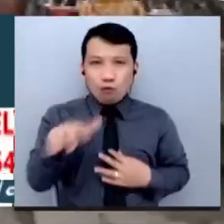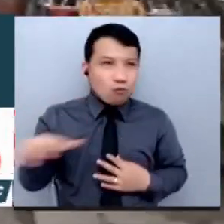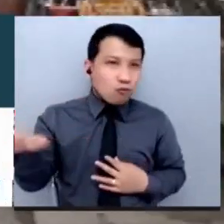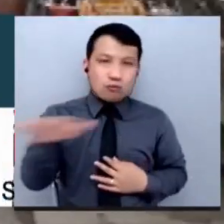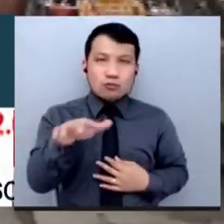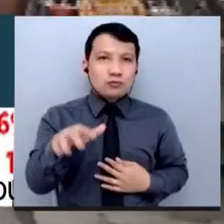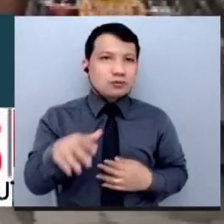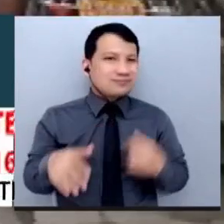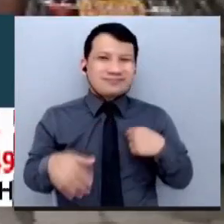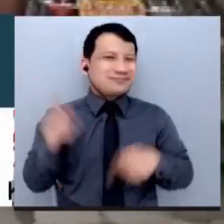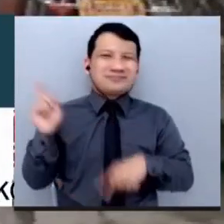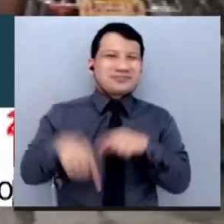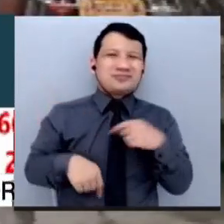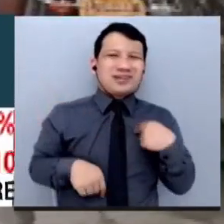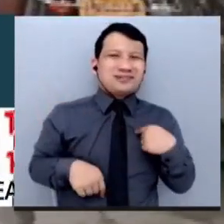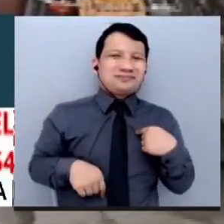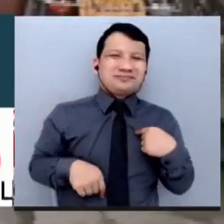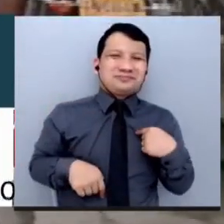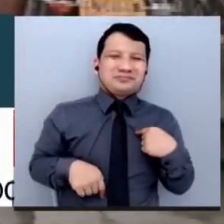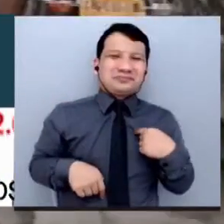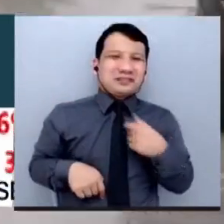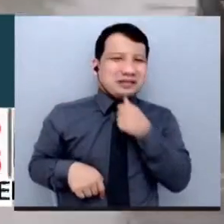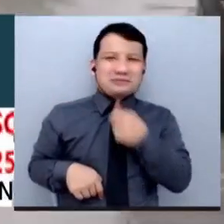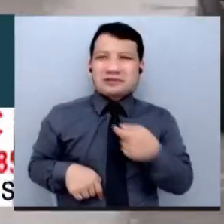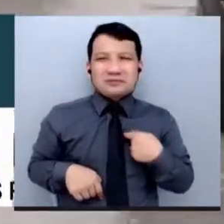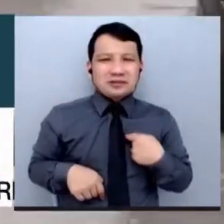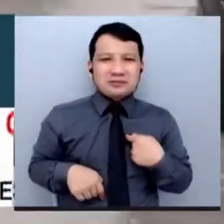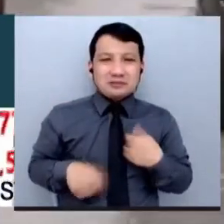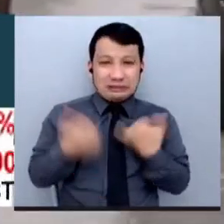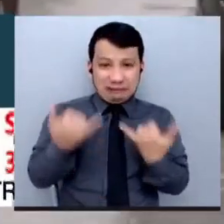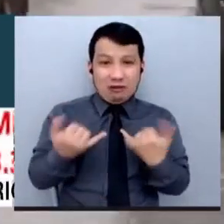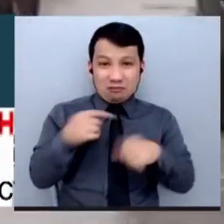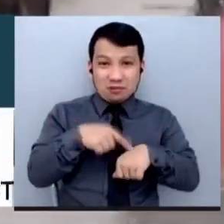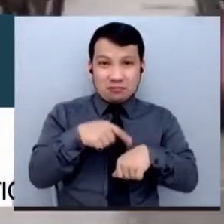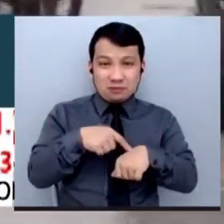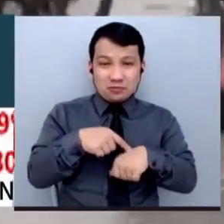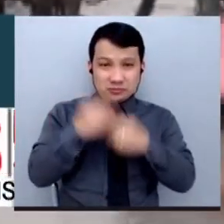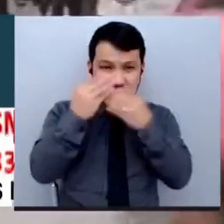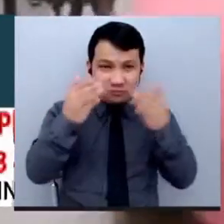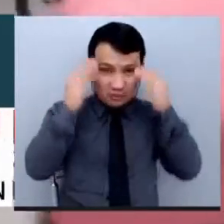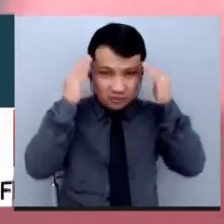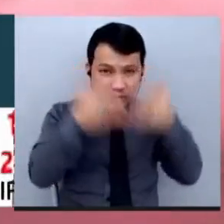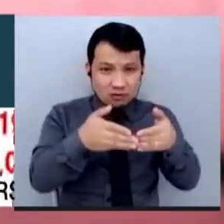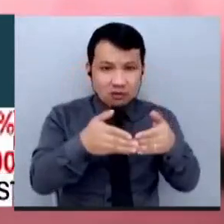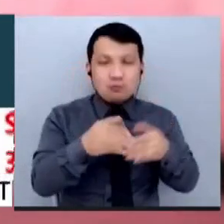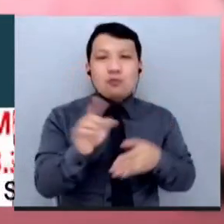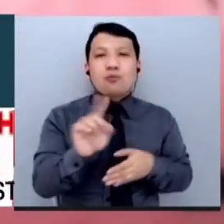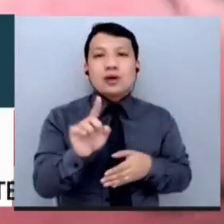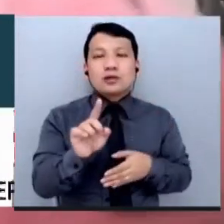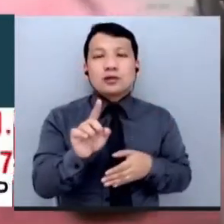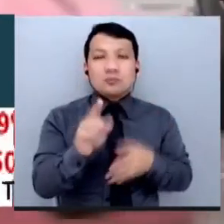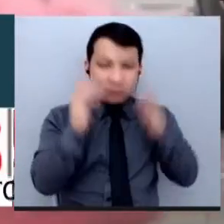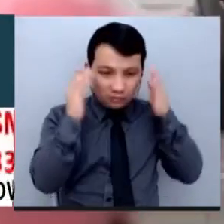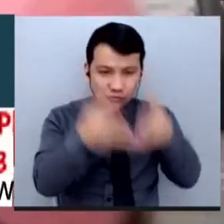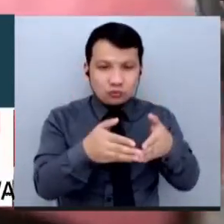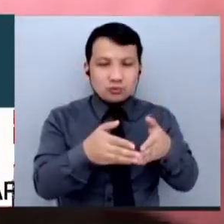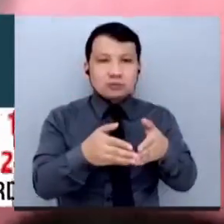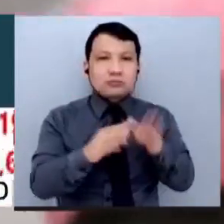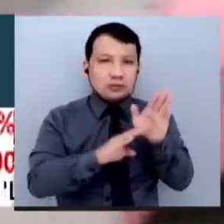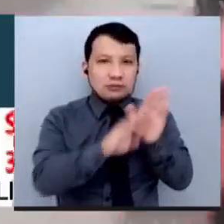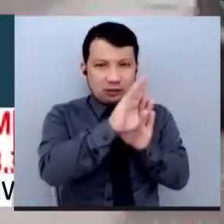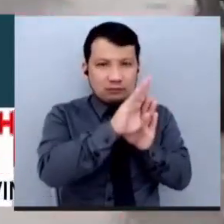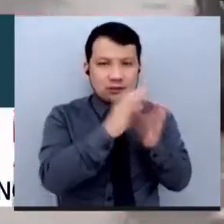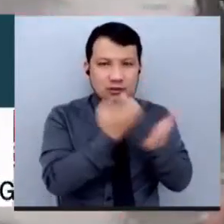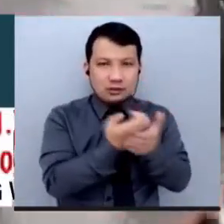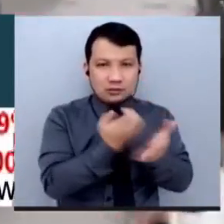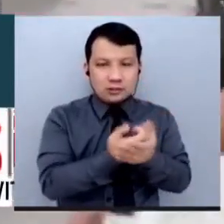hindi ko kayang gawin yan during the time na kailangan kong tutukan yung pagbangon ng